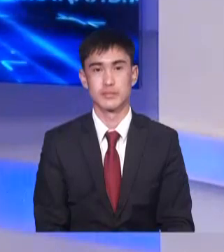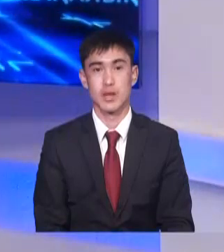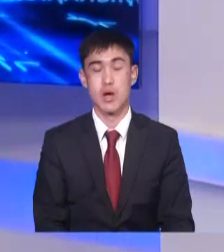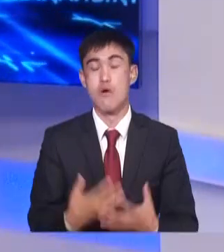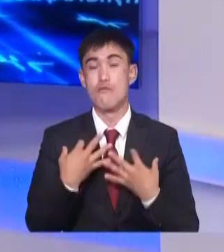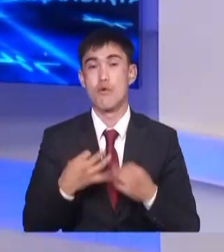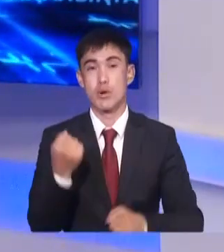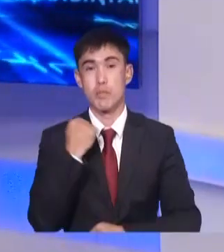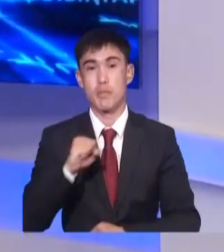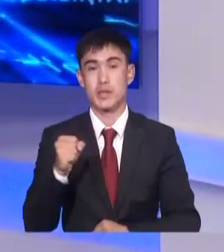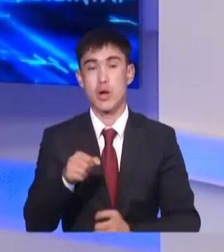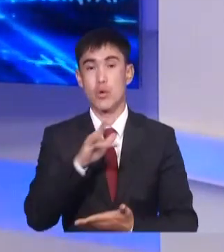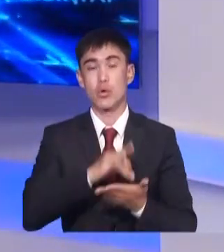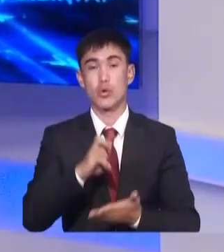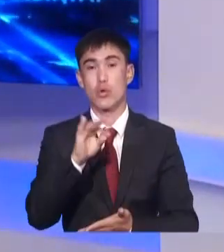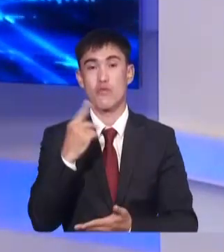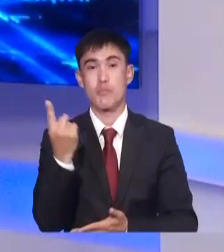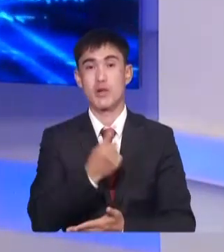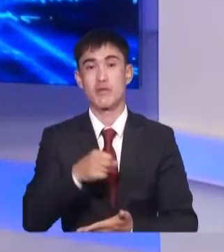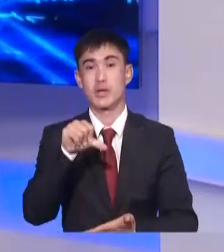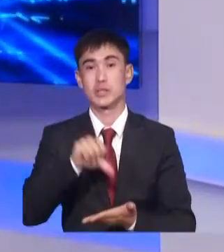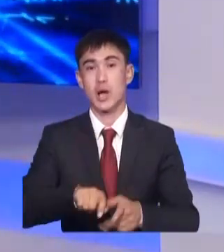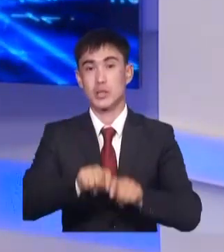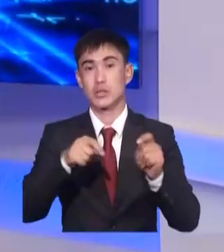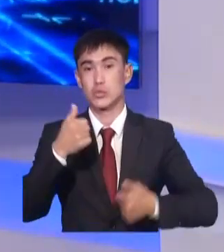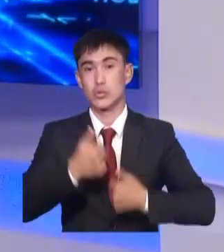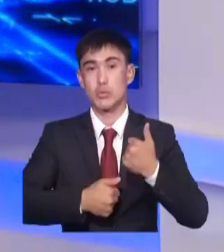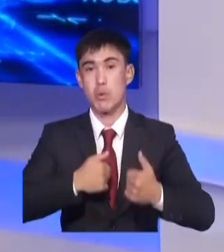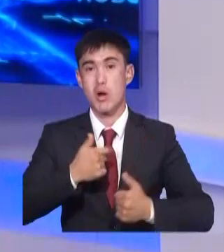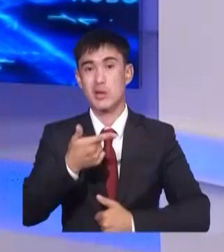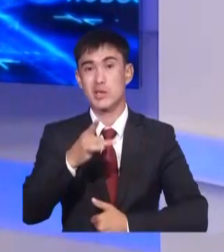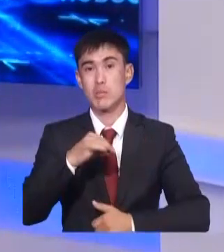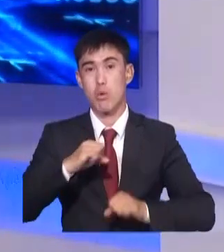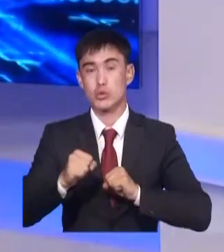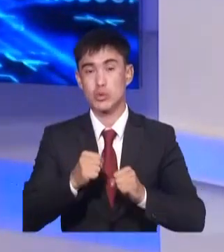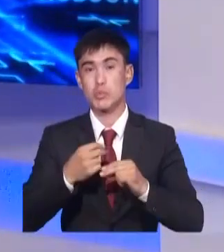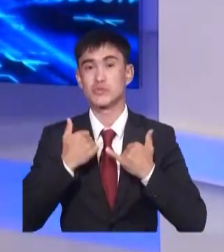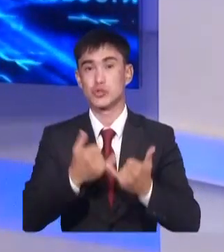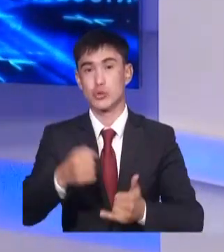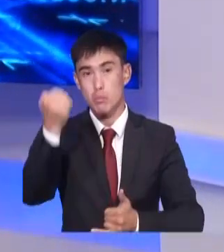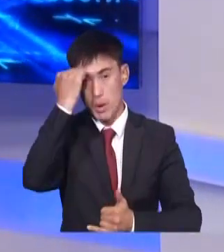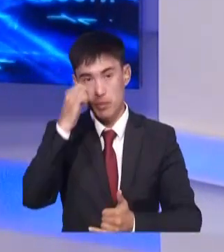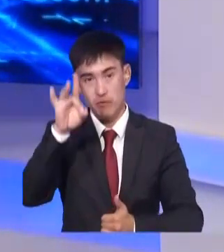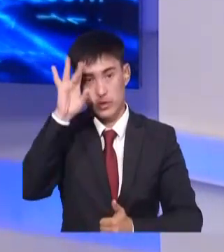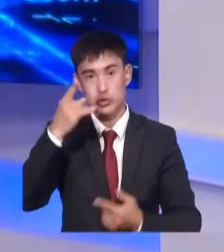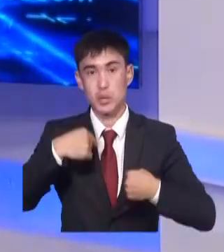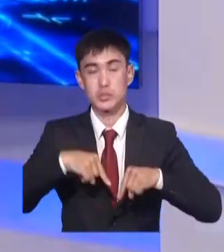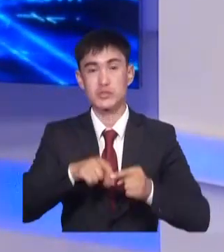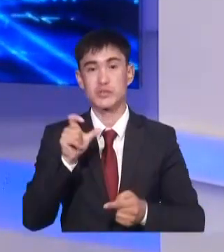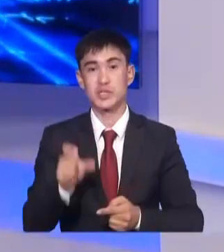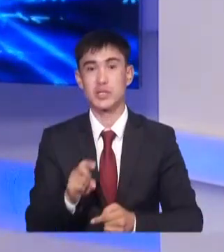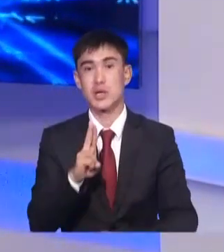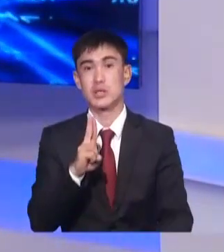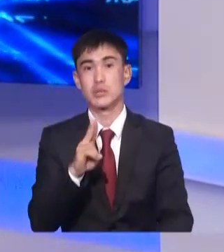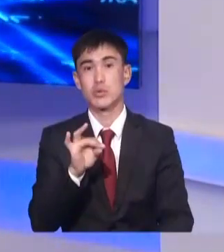Воля к победе! В городе Кунаев впервые состоялся открытый турнир по кикбоксингу, посвященный памяти выдающегося